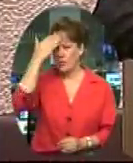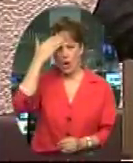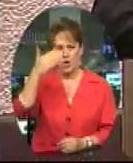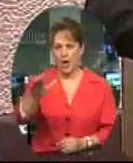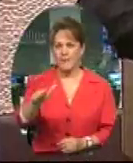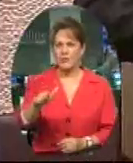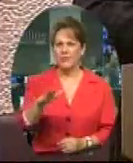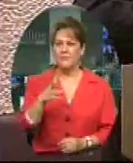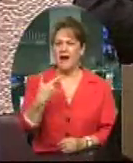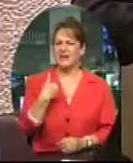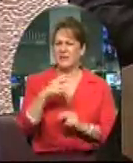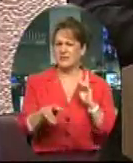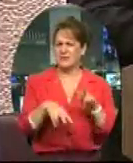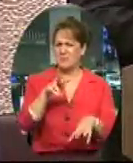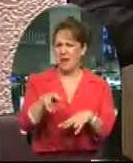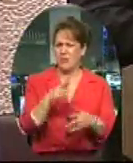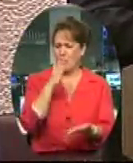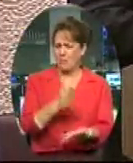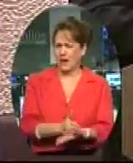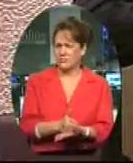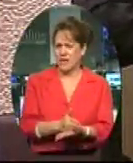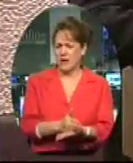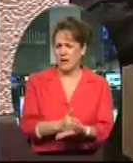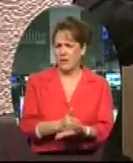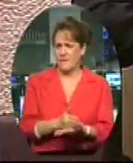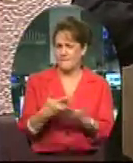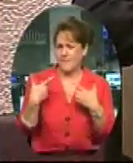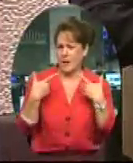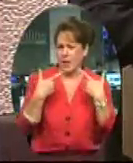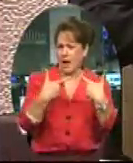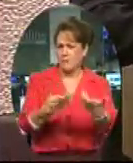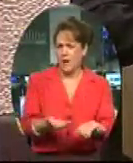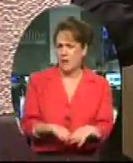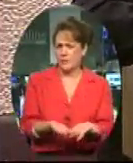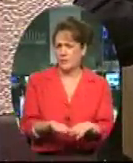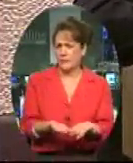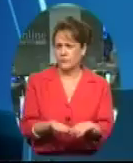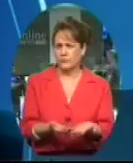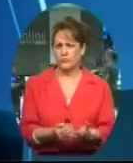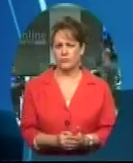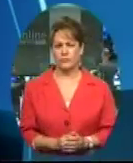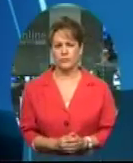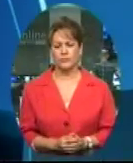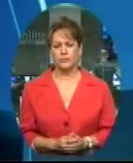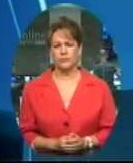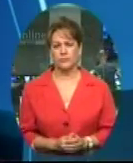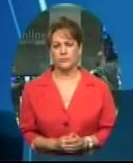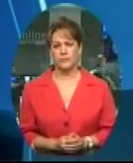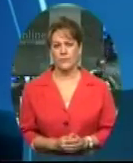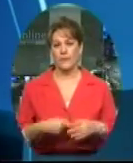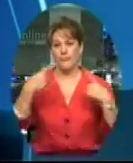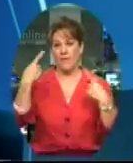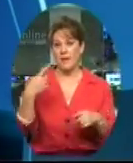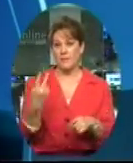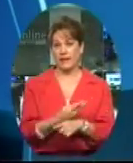במה עסקה הכנסת כאשר מיליוני אזרחים היו תחת התקפת רקטות. בימים רגילים העובדה